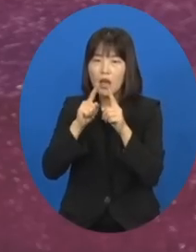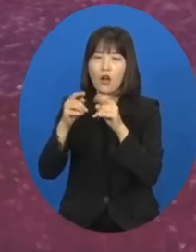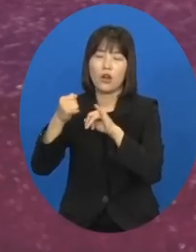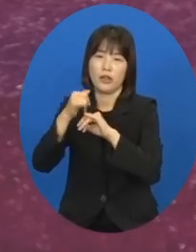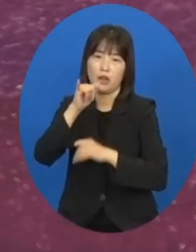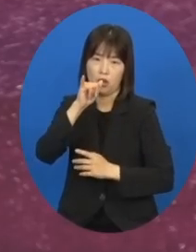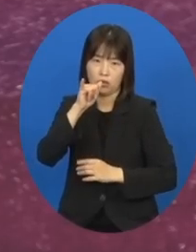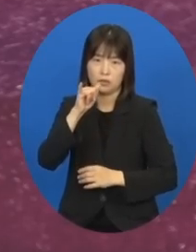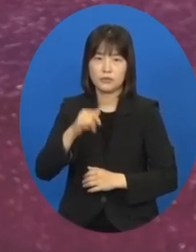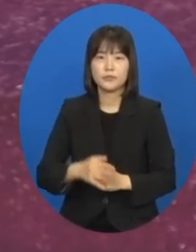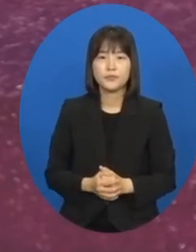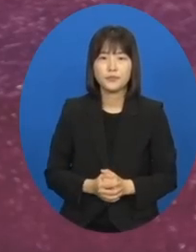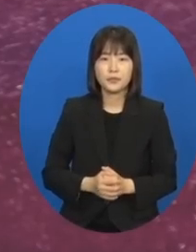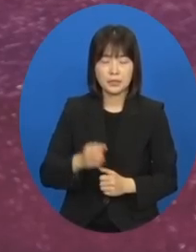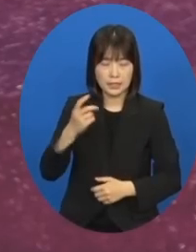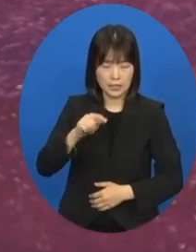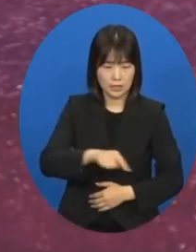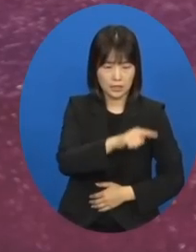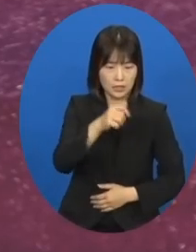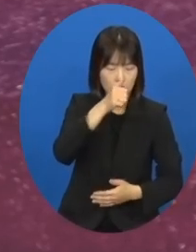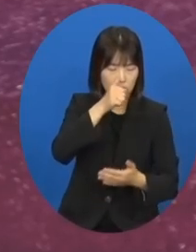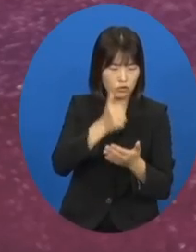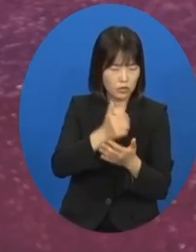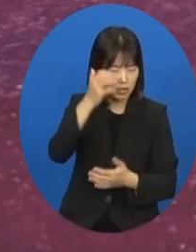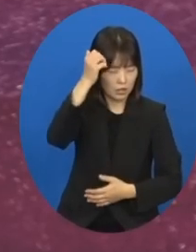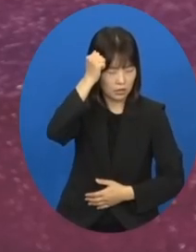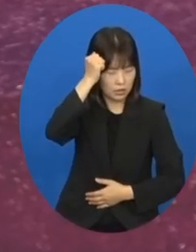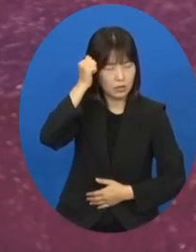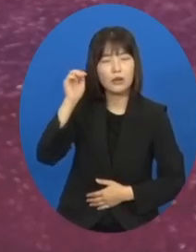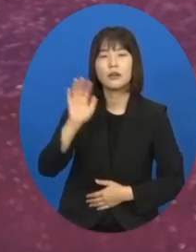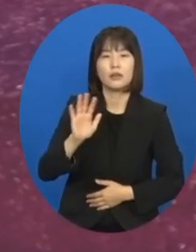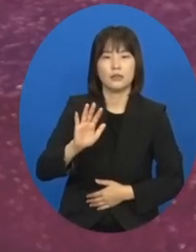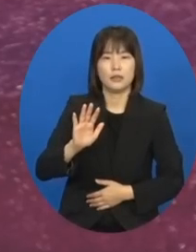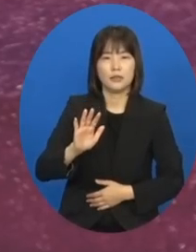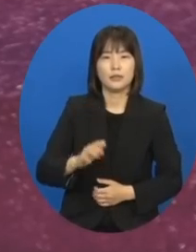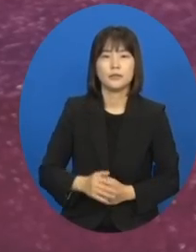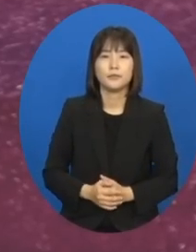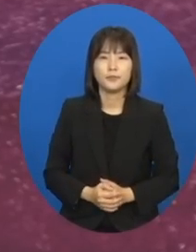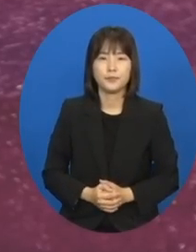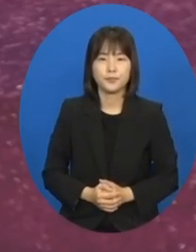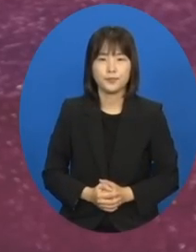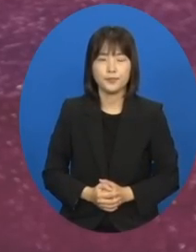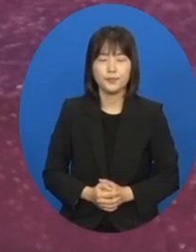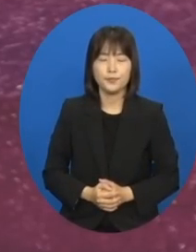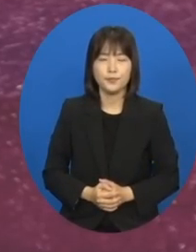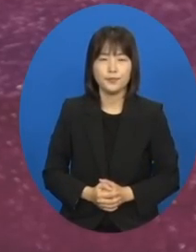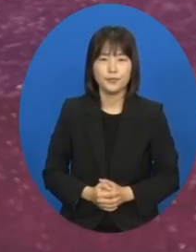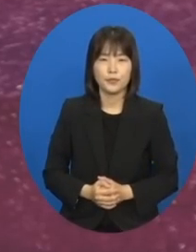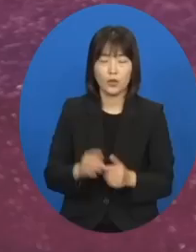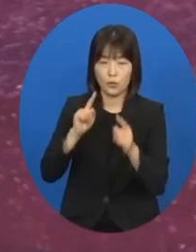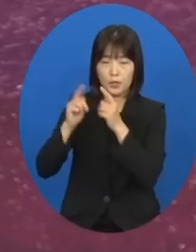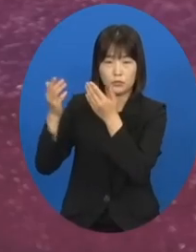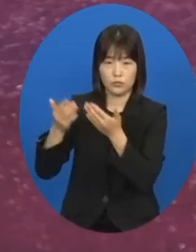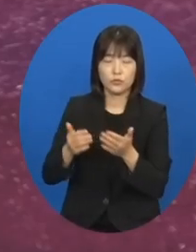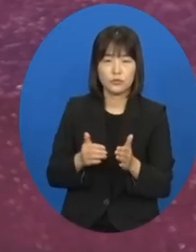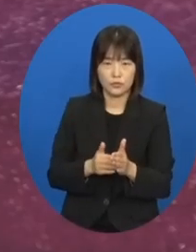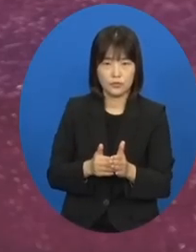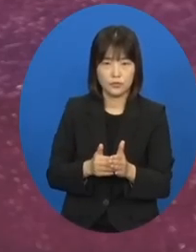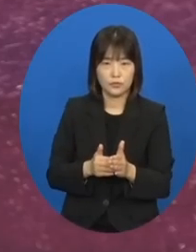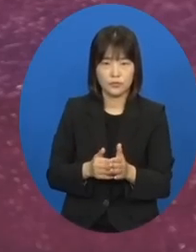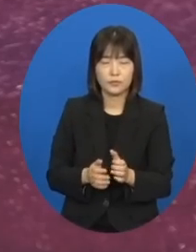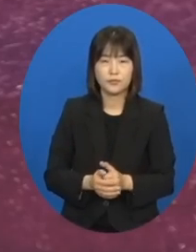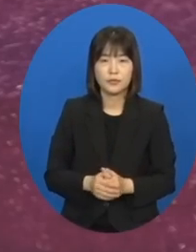다시는 내가 그들의 죄를 기억하지 아니할 것이다라고 말씀하시는 거예요 이것이